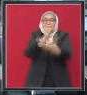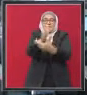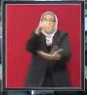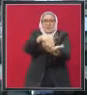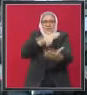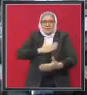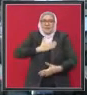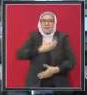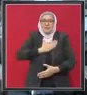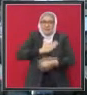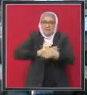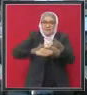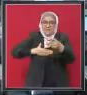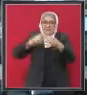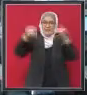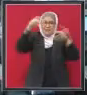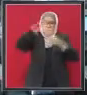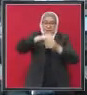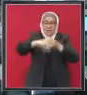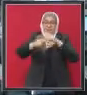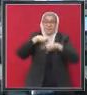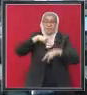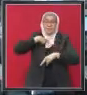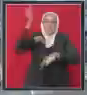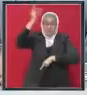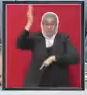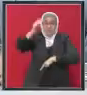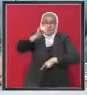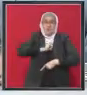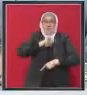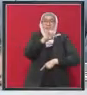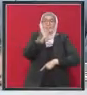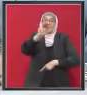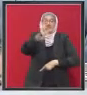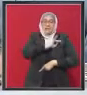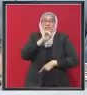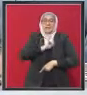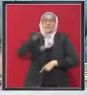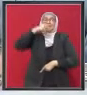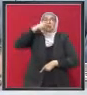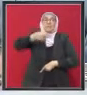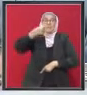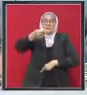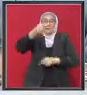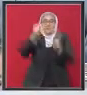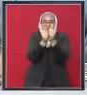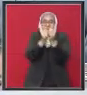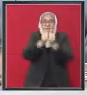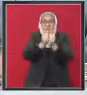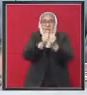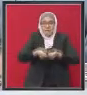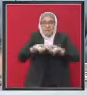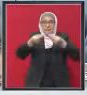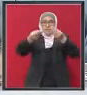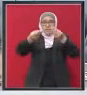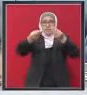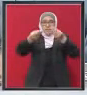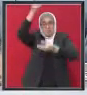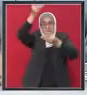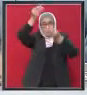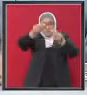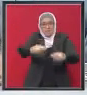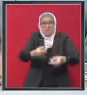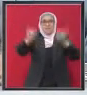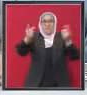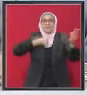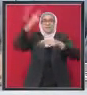Please. Dalam pembahasan saya, Yang Mahu Menteri, saya dah senyatakan bahawa dengan izin Allah, hari ini Yang Mahu Menteri akan